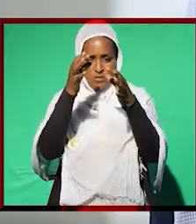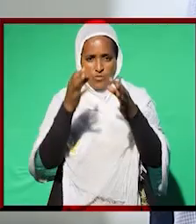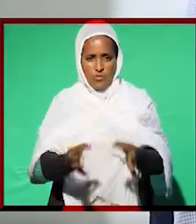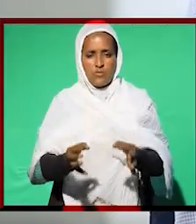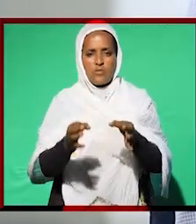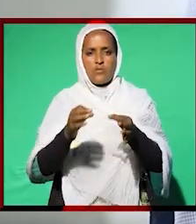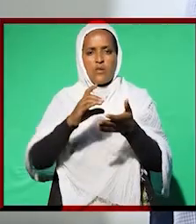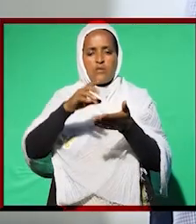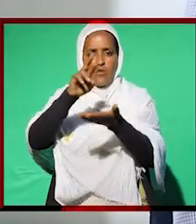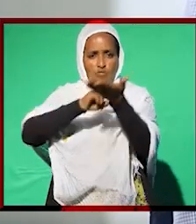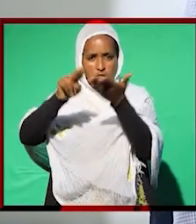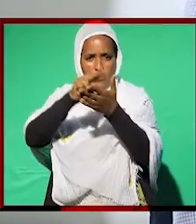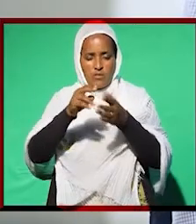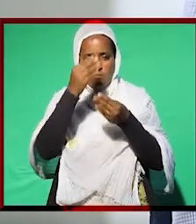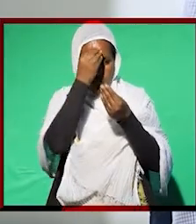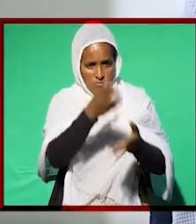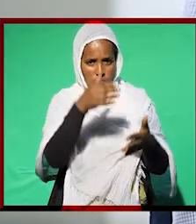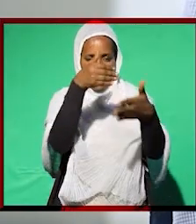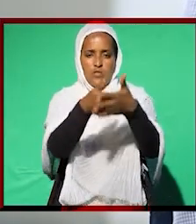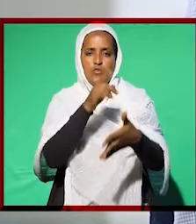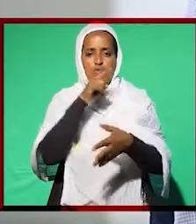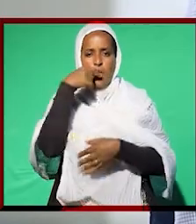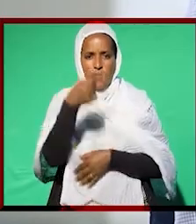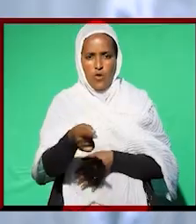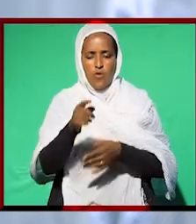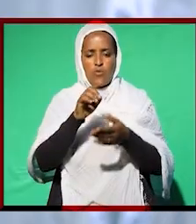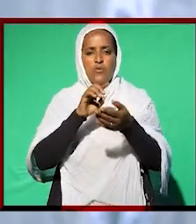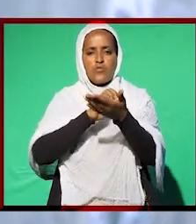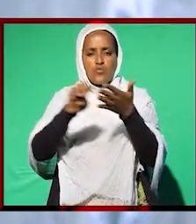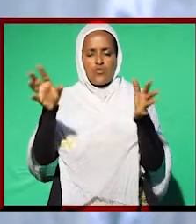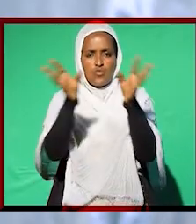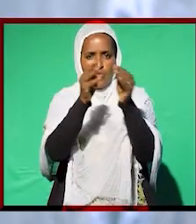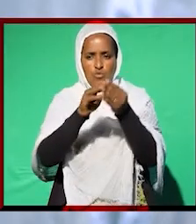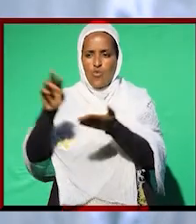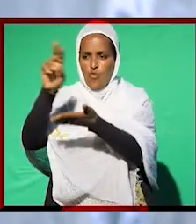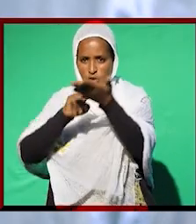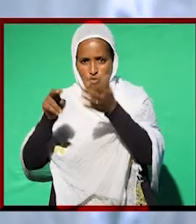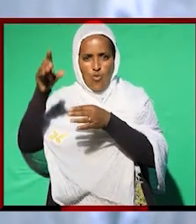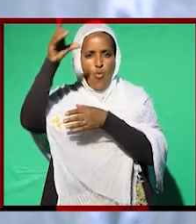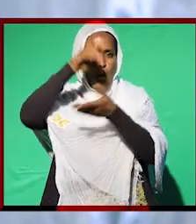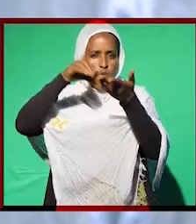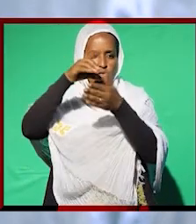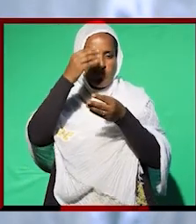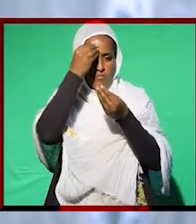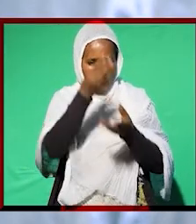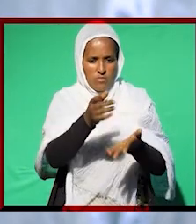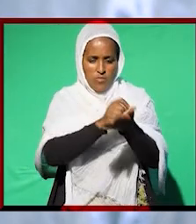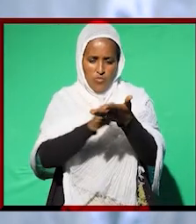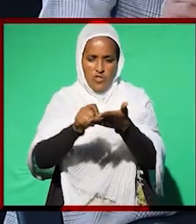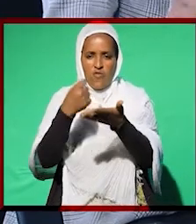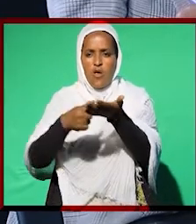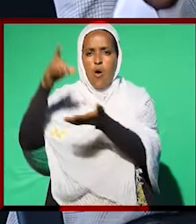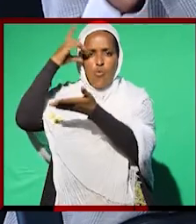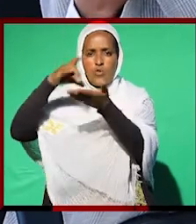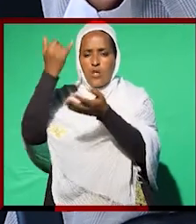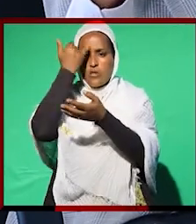ውሳኔ ለከፍተኛ ትምህርት ተቋማት ማሳሰቢያ እንዲደርሳቸው ነው የሚለው። ቅዱስ ሲኖዶስ ለሆነ ዩኒቨርሲቲ ወይም ለሆነ ኮሌጅ ማሳሰቢያ